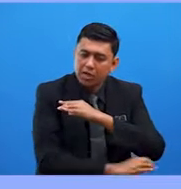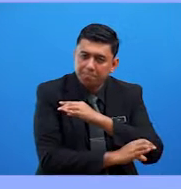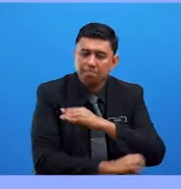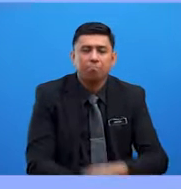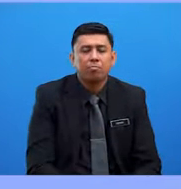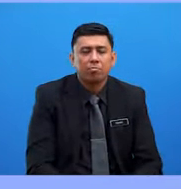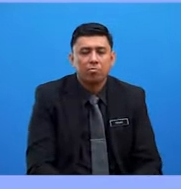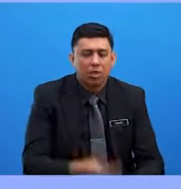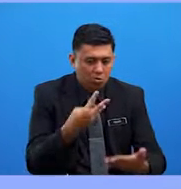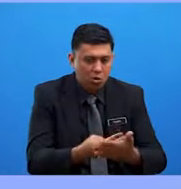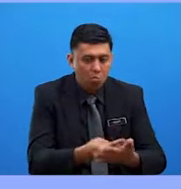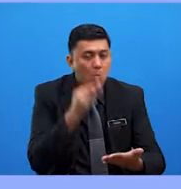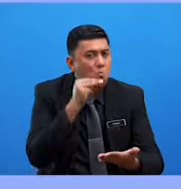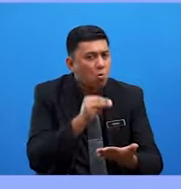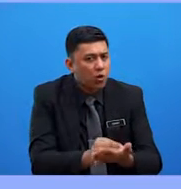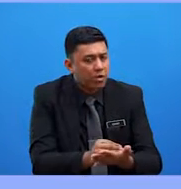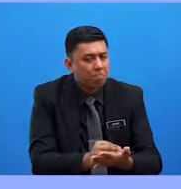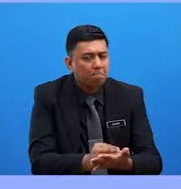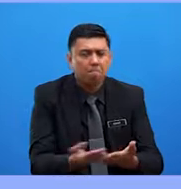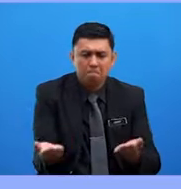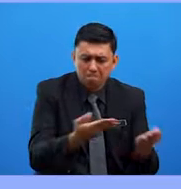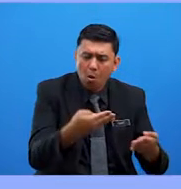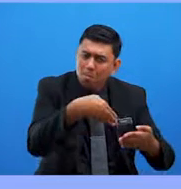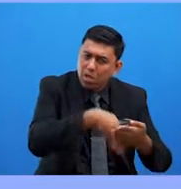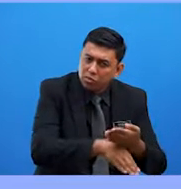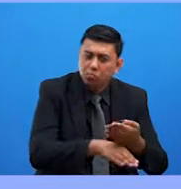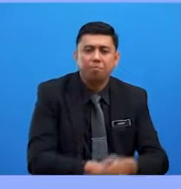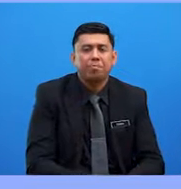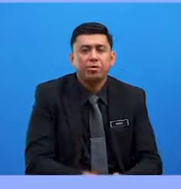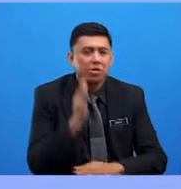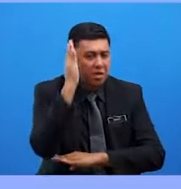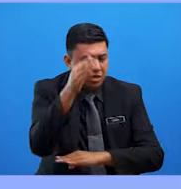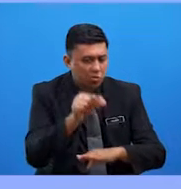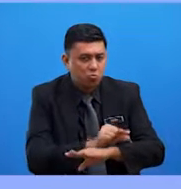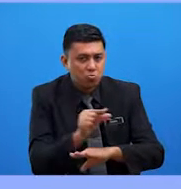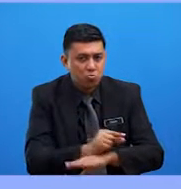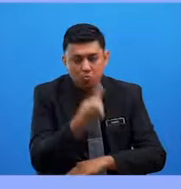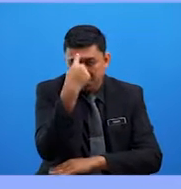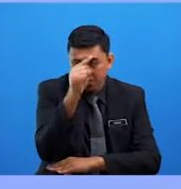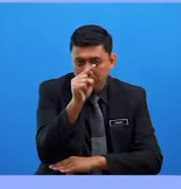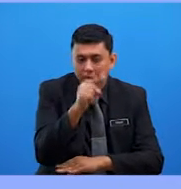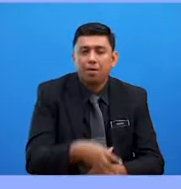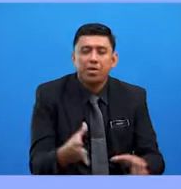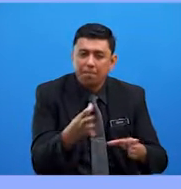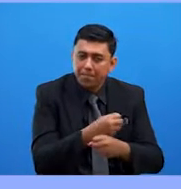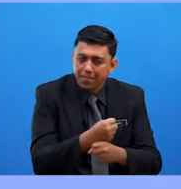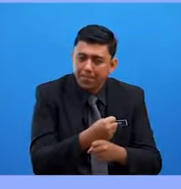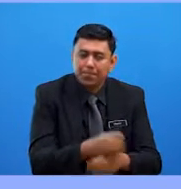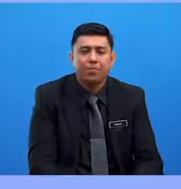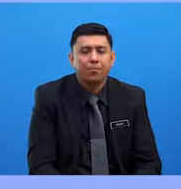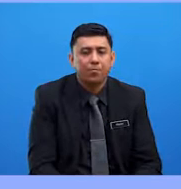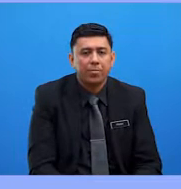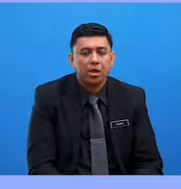mana wang atau modal yang dibawa masuk ke dalam negara akan digunakan untuk memperoleh